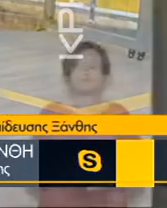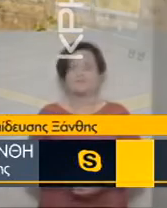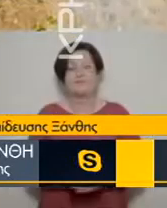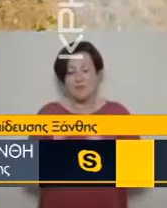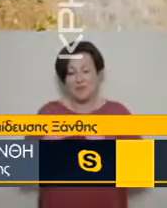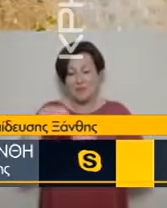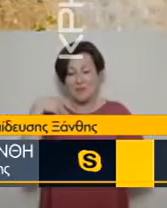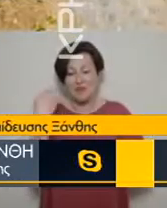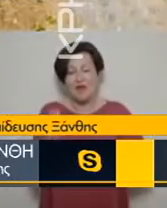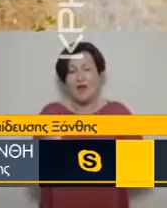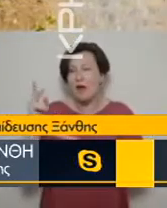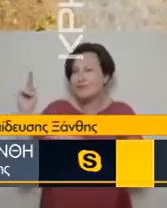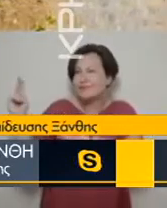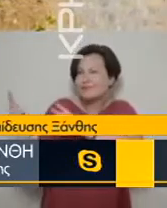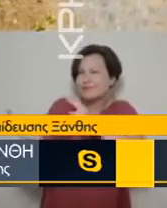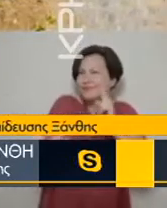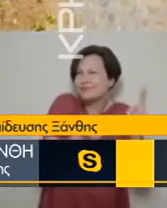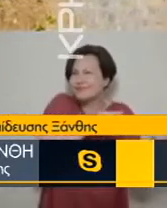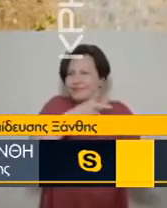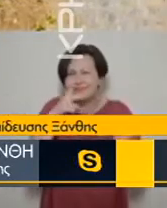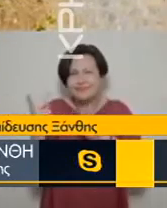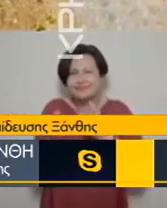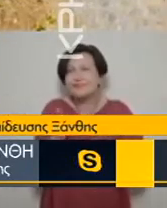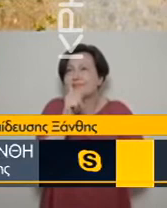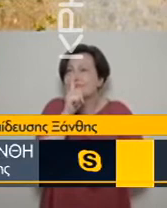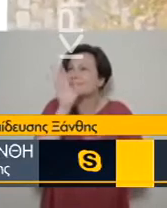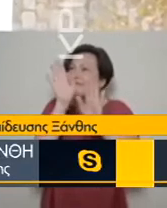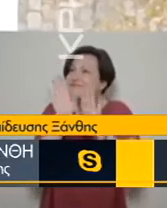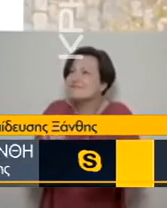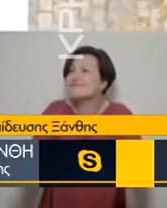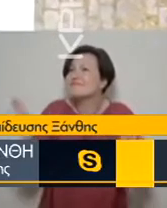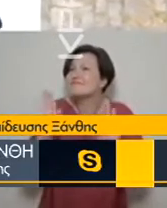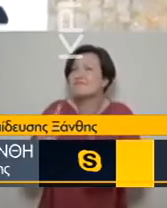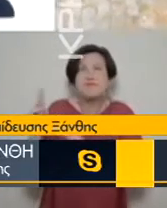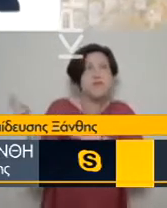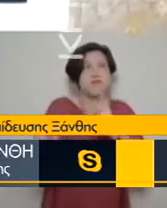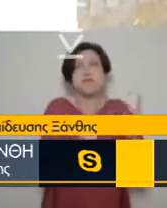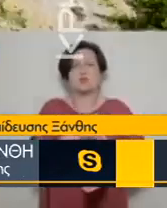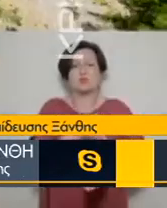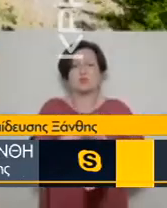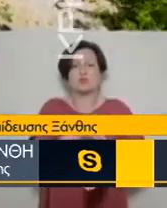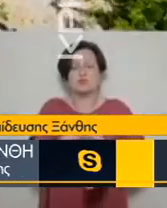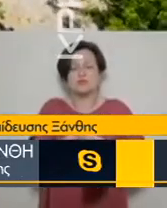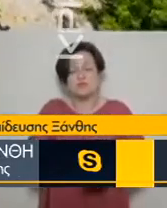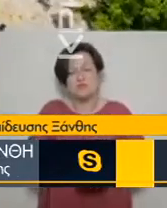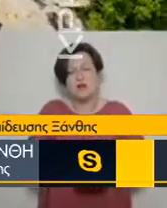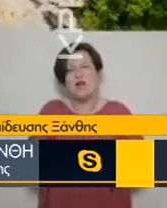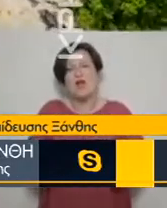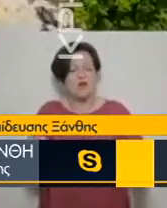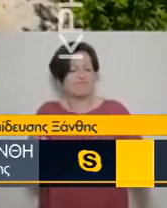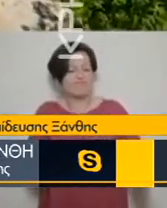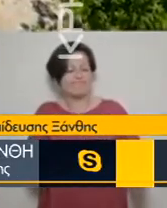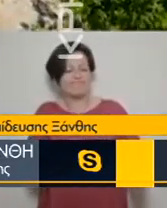τα χαρτόνια αυτά από τα παιδιά με τη βοήθεια των καθηγητών μέσα στο γυμναστήριο, γιατί δεν χωρούσαν πουθενά αλλού να γίνει αυτή η